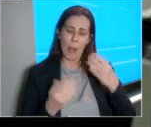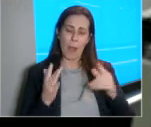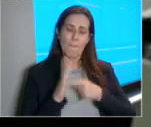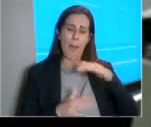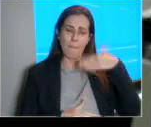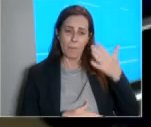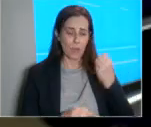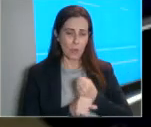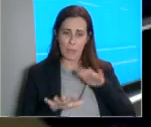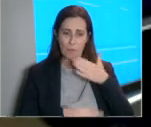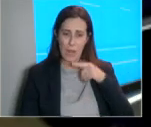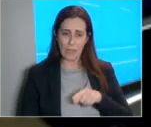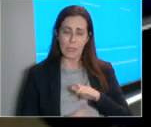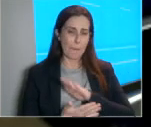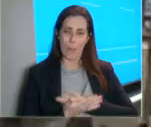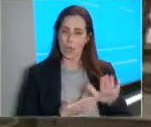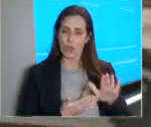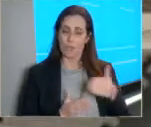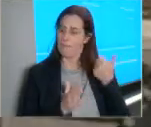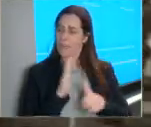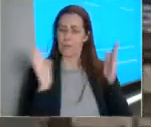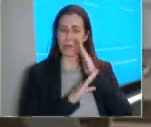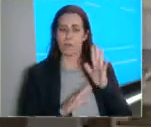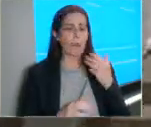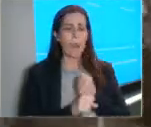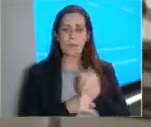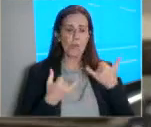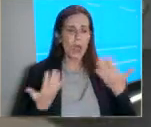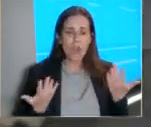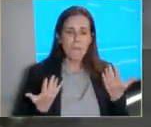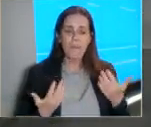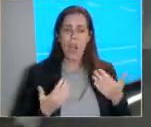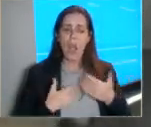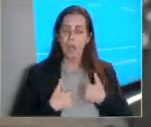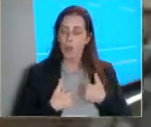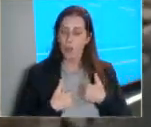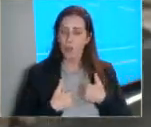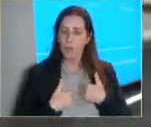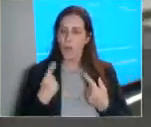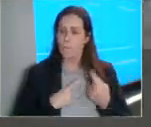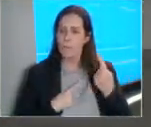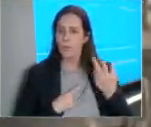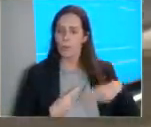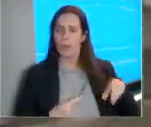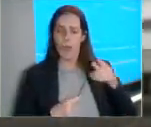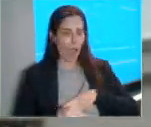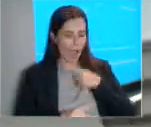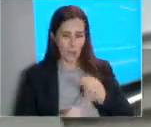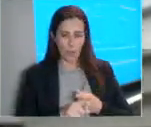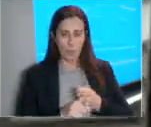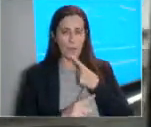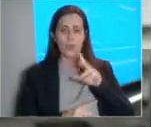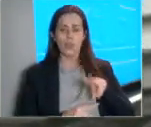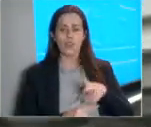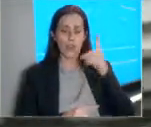כי מה שממשלת ישראל עושה זה פשוט קנייה לטרור. הרי מה עשינו בסבב הזה? אנחנו יצרנו לעצמנו פתאום עוד כתובת. עד היום